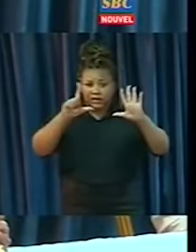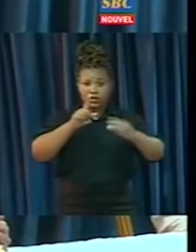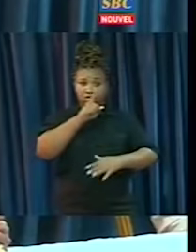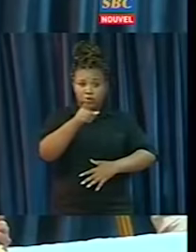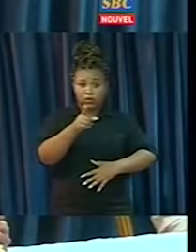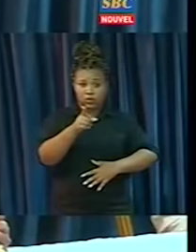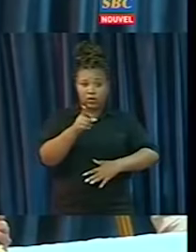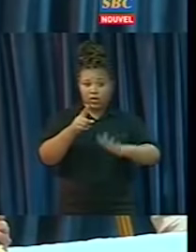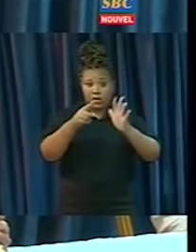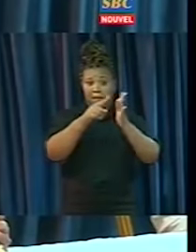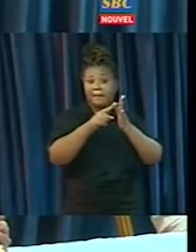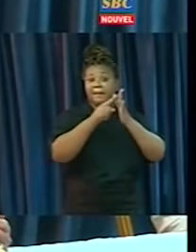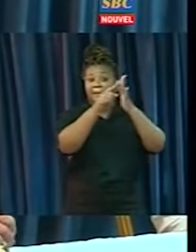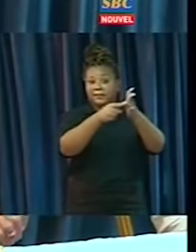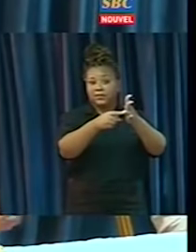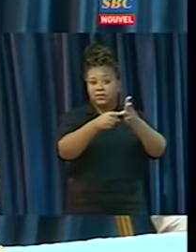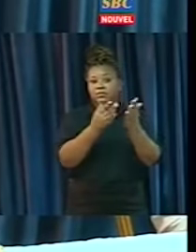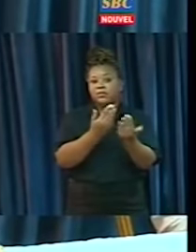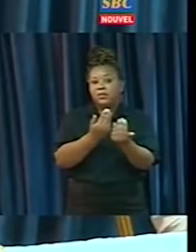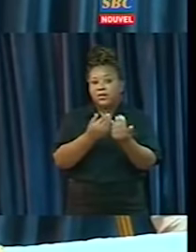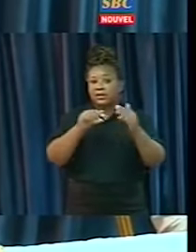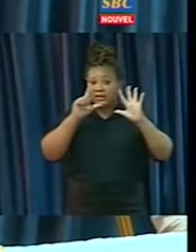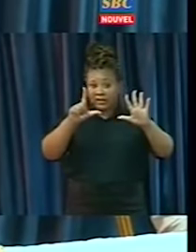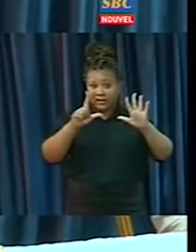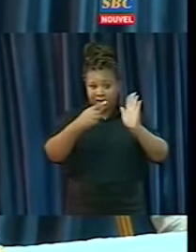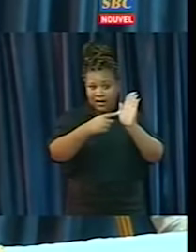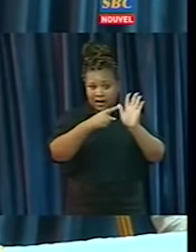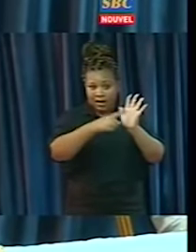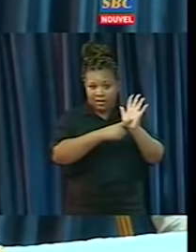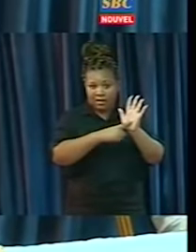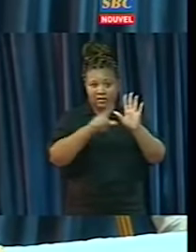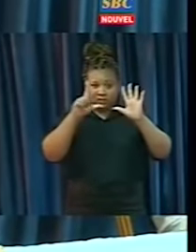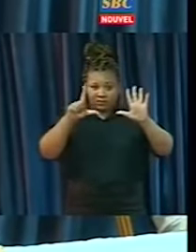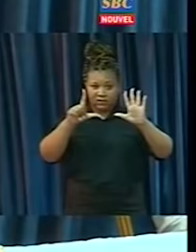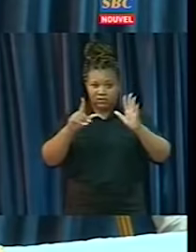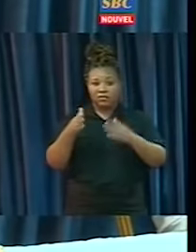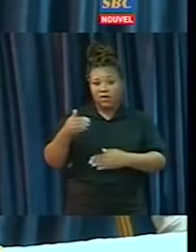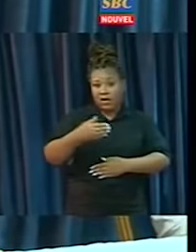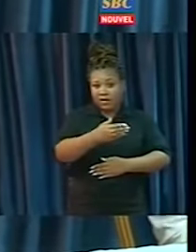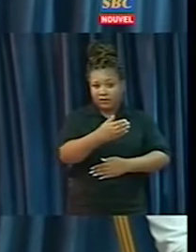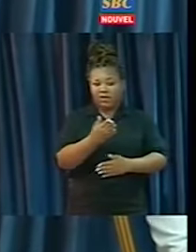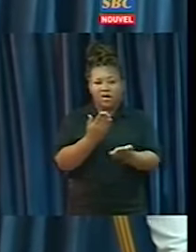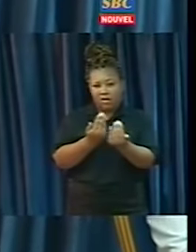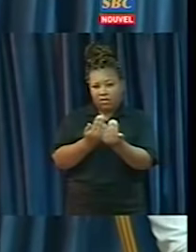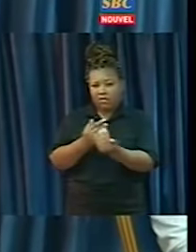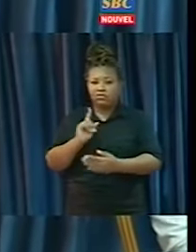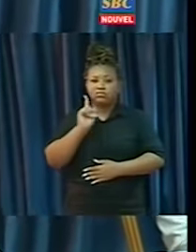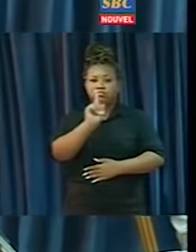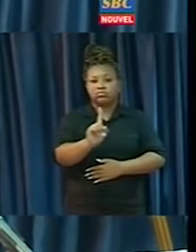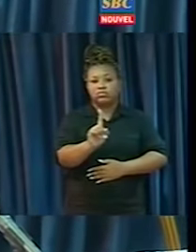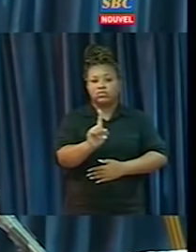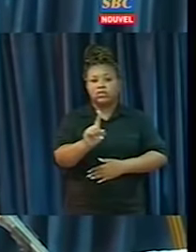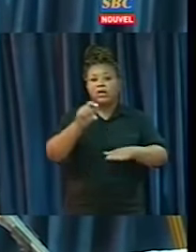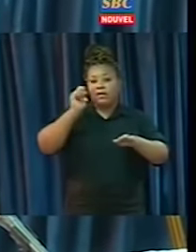prochain, le 7 avril, quand moi va retourner à l'Assemblée et moi va donc délivrer mon